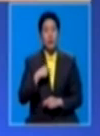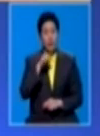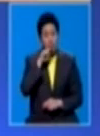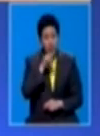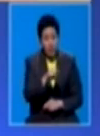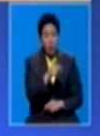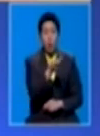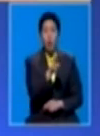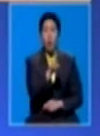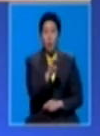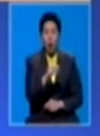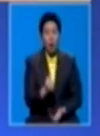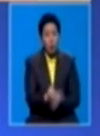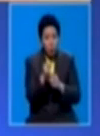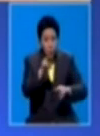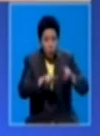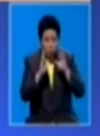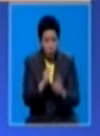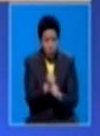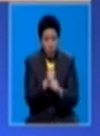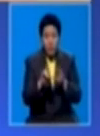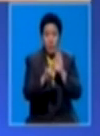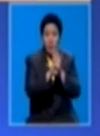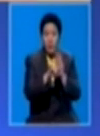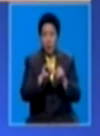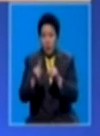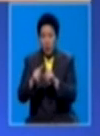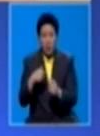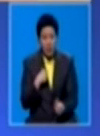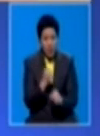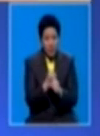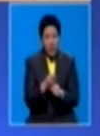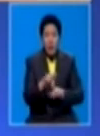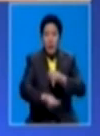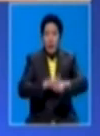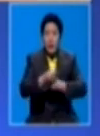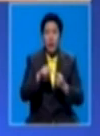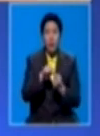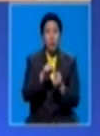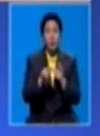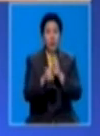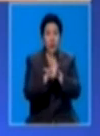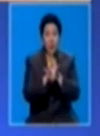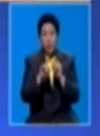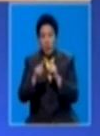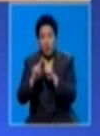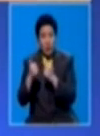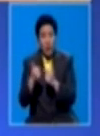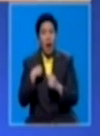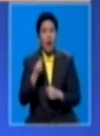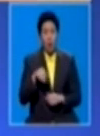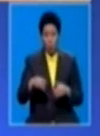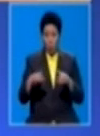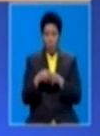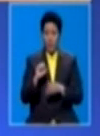ที่ปลูกกล้วยไม้ดอกไม้นะครับในเรื่องของการเปิดตลาดกลางกล้วยไม้ดอกไม้ส่งเสริมให้ระบบสหกรณ์เข้ามาช่วยเหลือเก